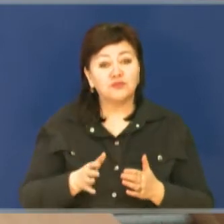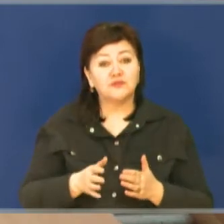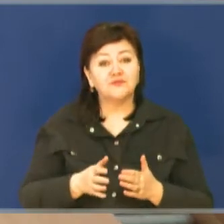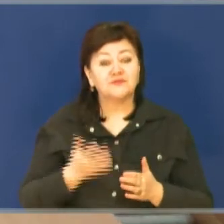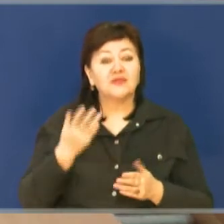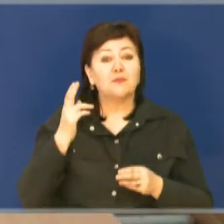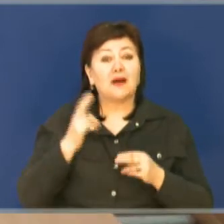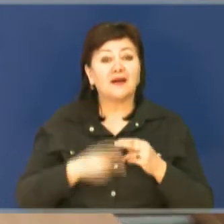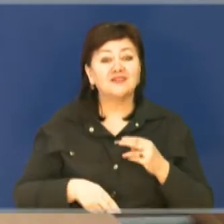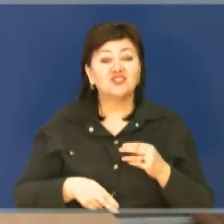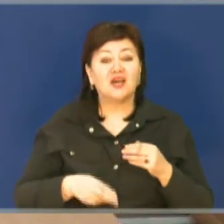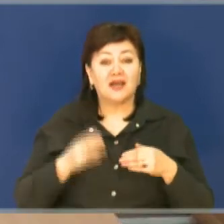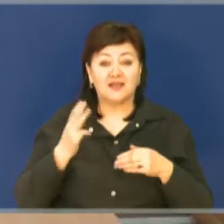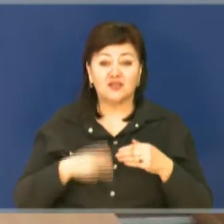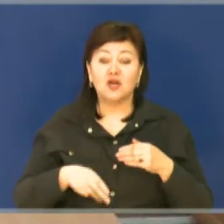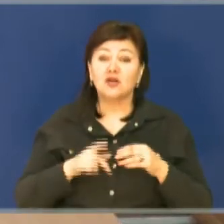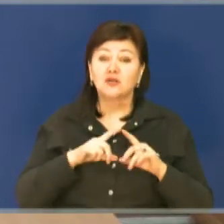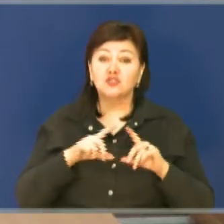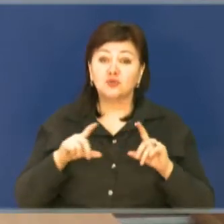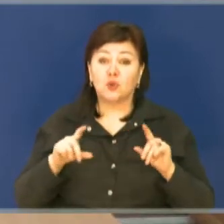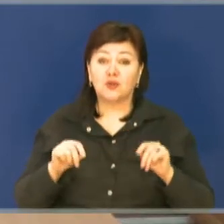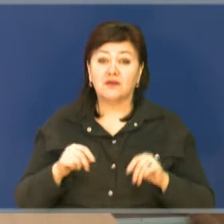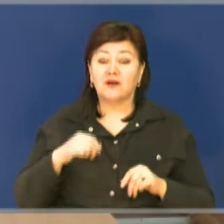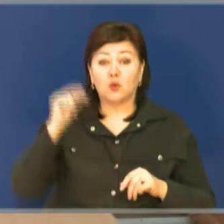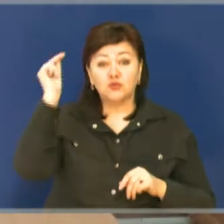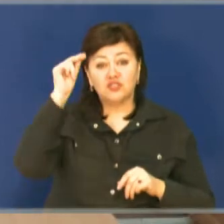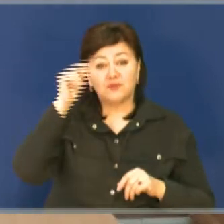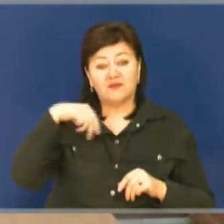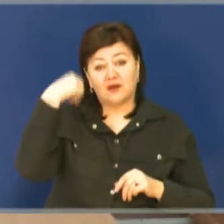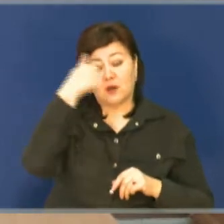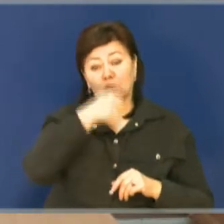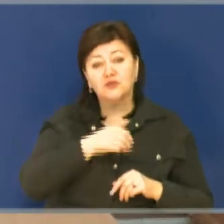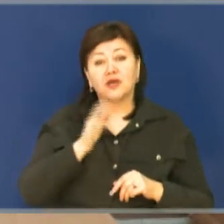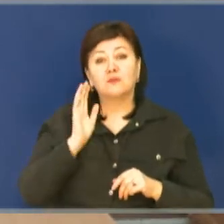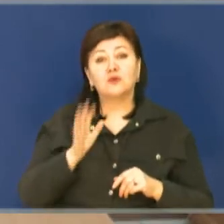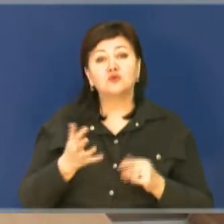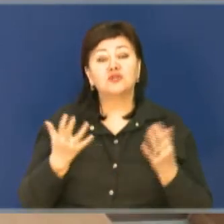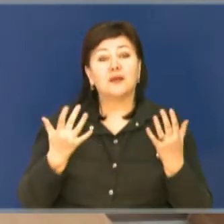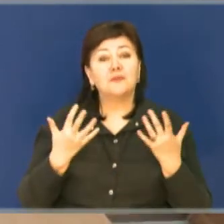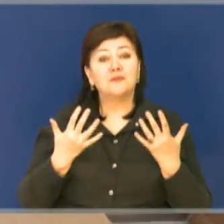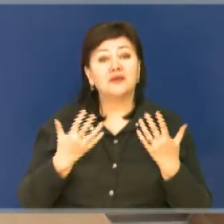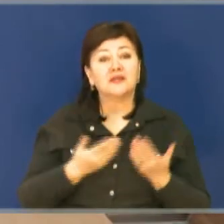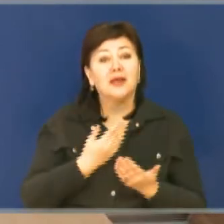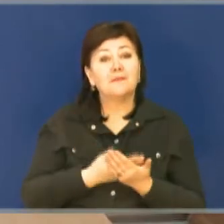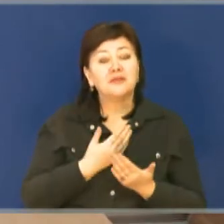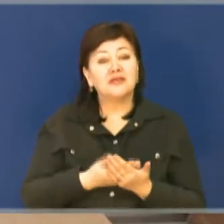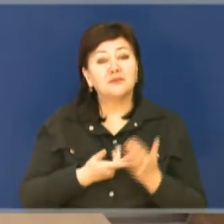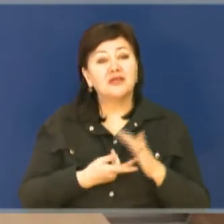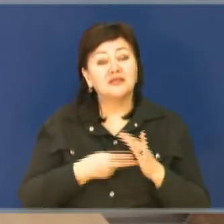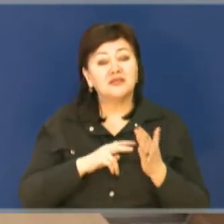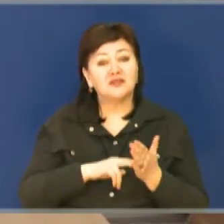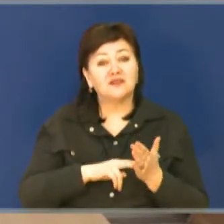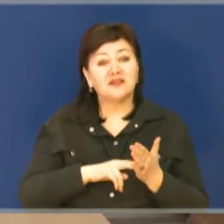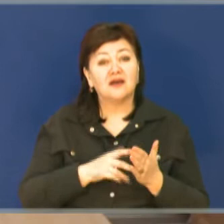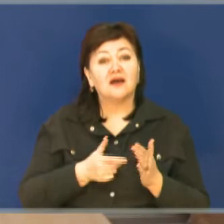По окончании учебного года школа сможет знать о количестве учащихся, принимаемых в первый класс на следующий учебный год, комплектацию класса